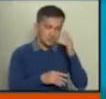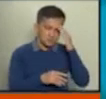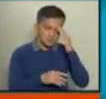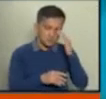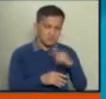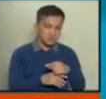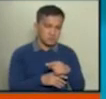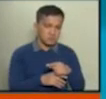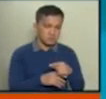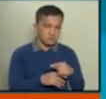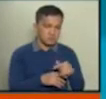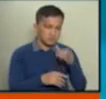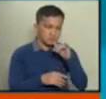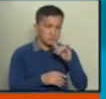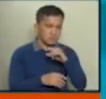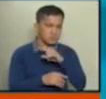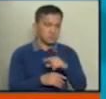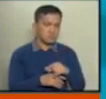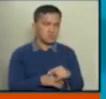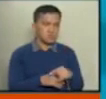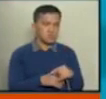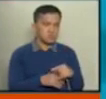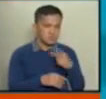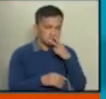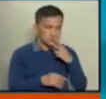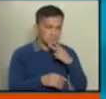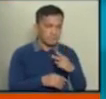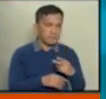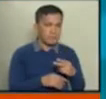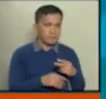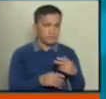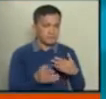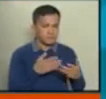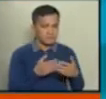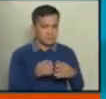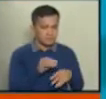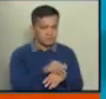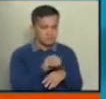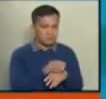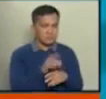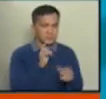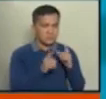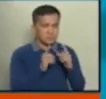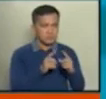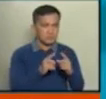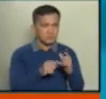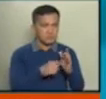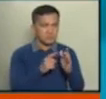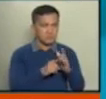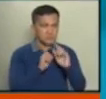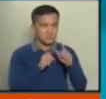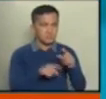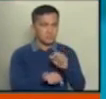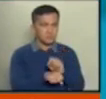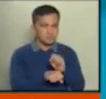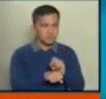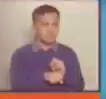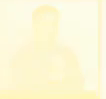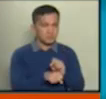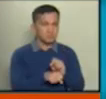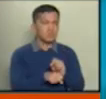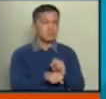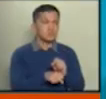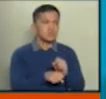siyang nagiinom doon, nagninigarilyo. Pati po yung advisor niya, nakausap ko po, medyo pumapasok po late, okay. Amoy alak po. Sige